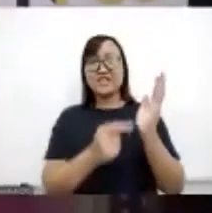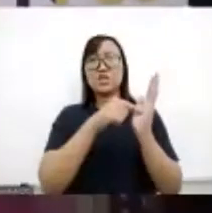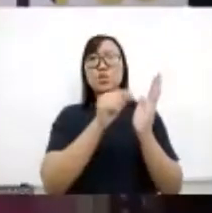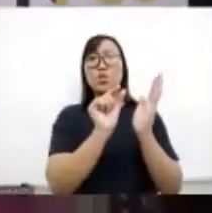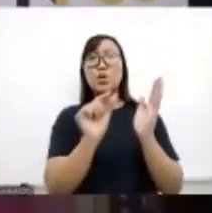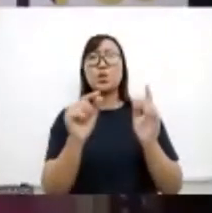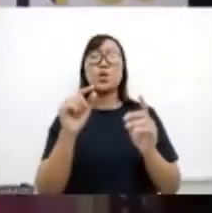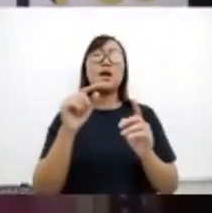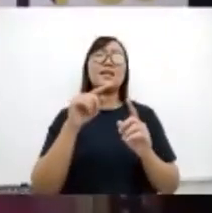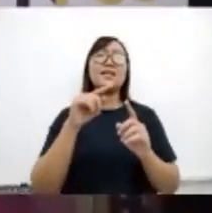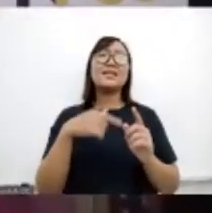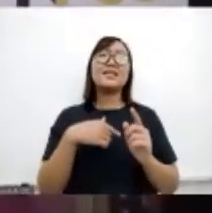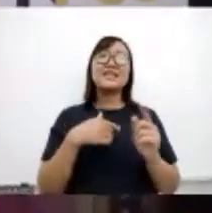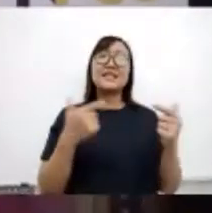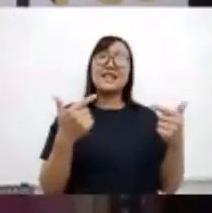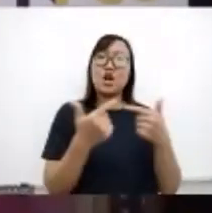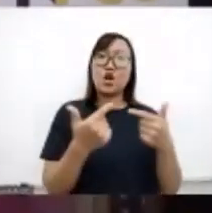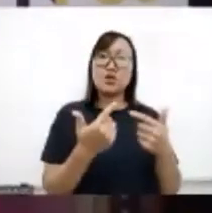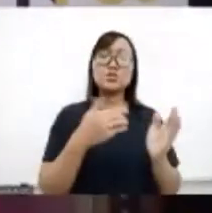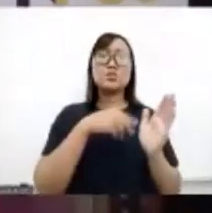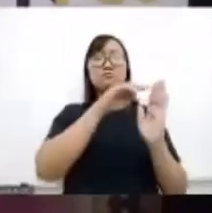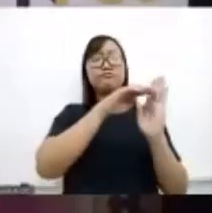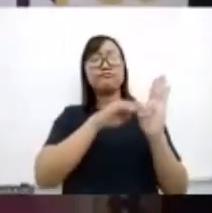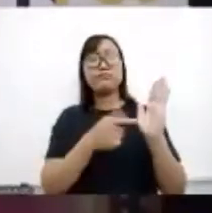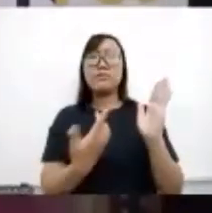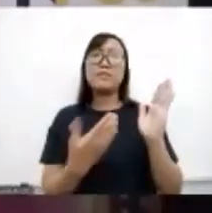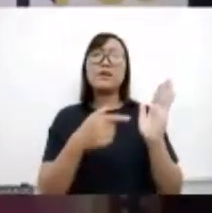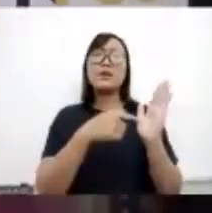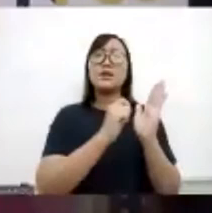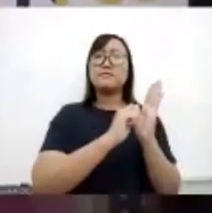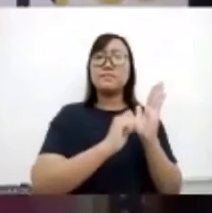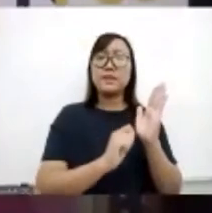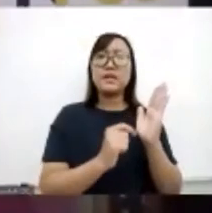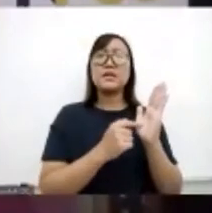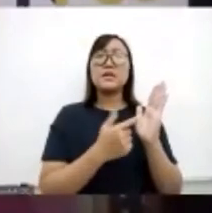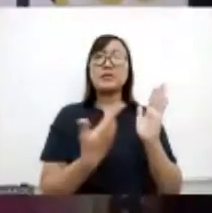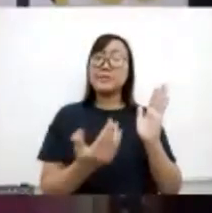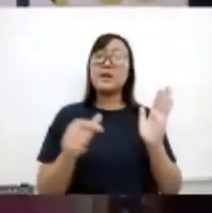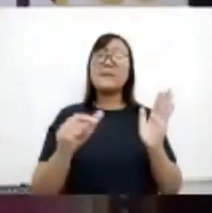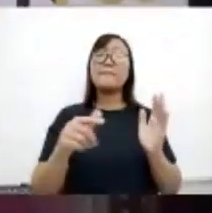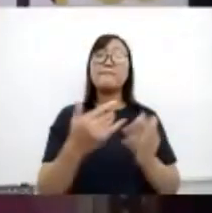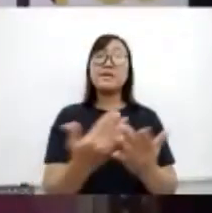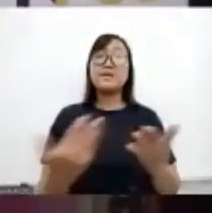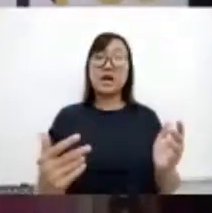diceritakan Bagaimana masyarakat sipil berkontribusi begitu jadi